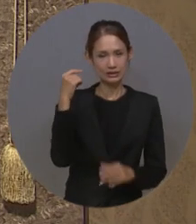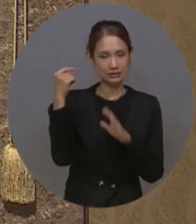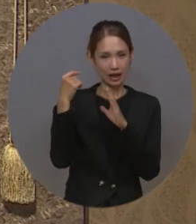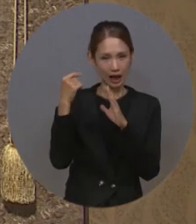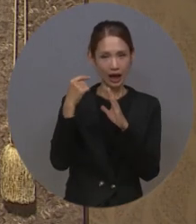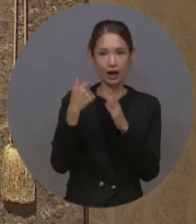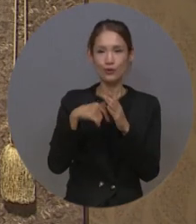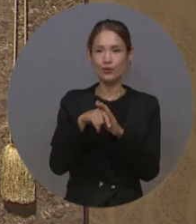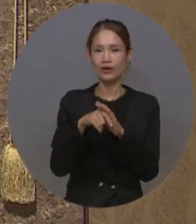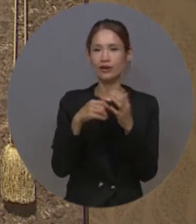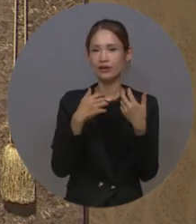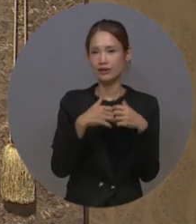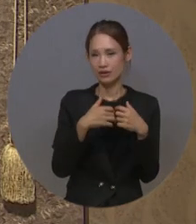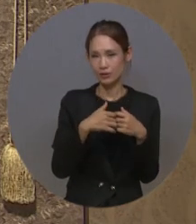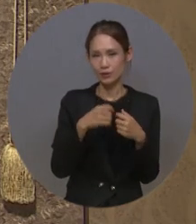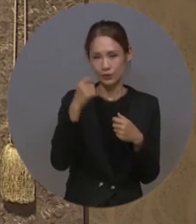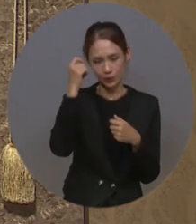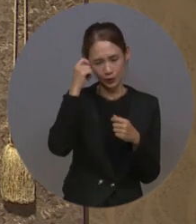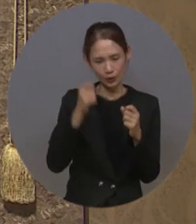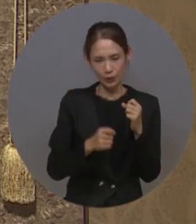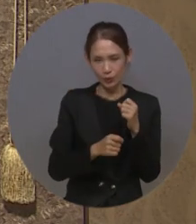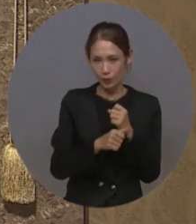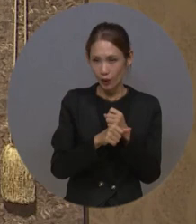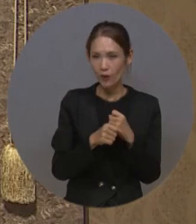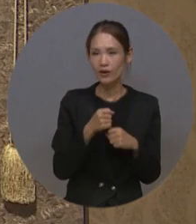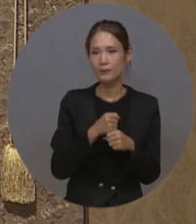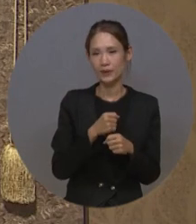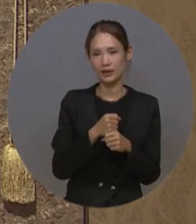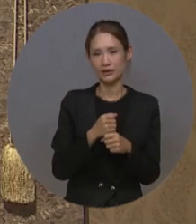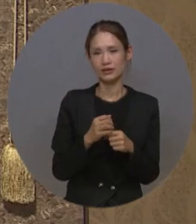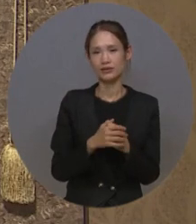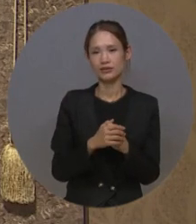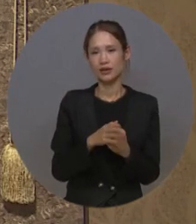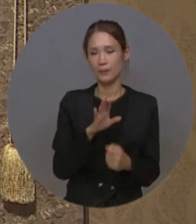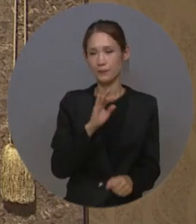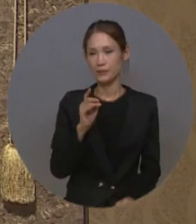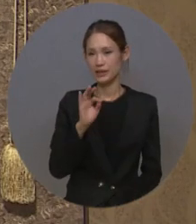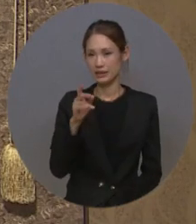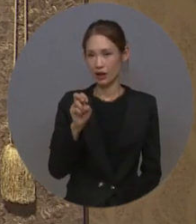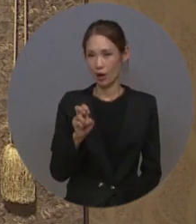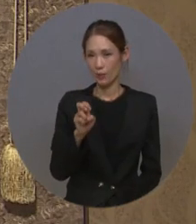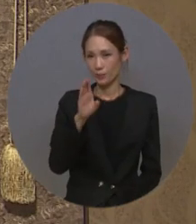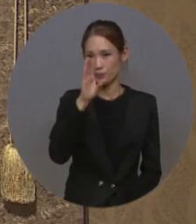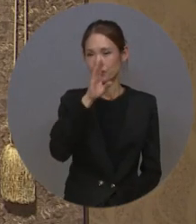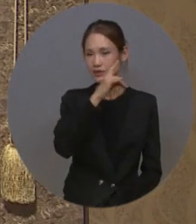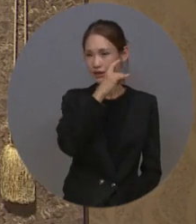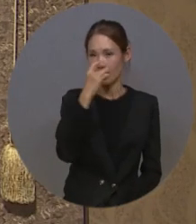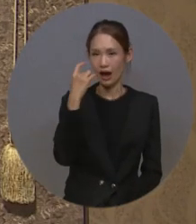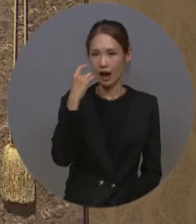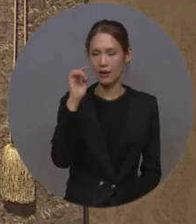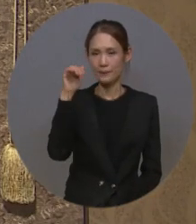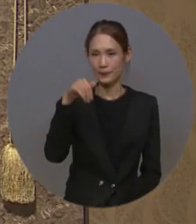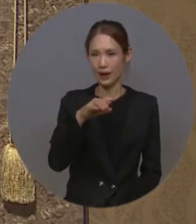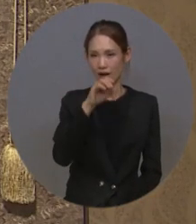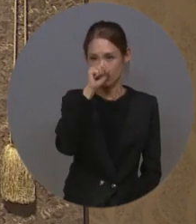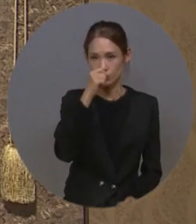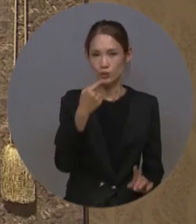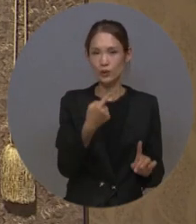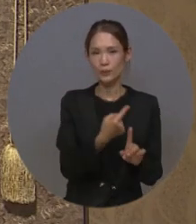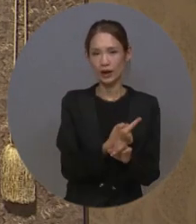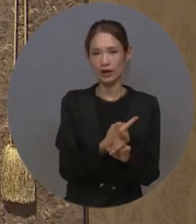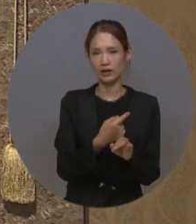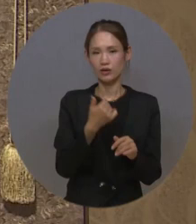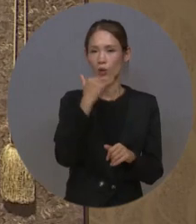독특한 기구를 고안을 해서 네. 또 그것으로 비염이 좋아지면서 코골이를 좀 덜 하게